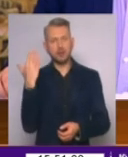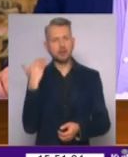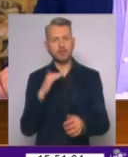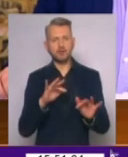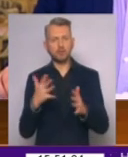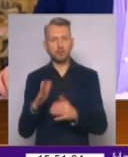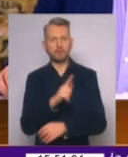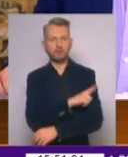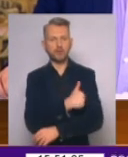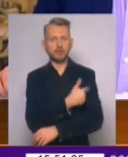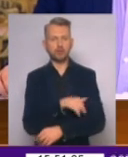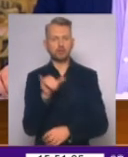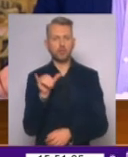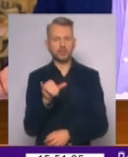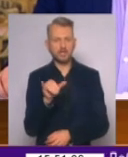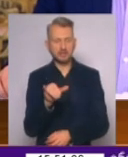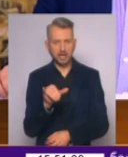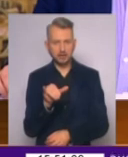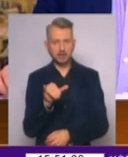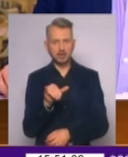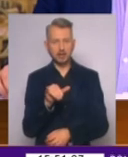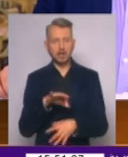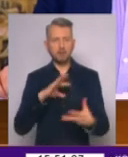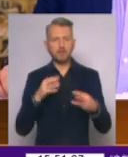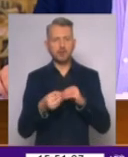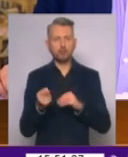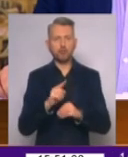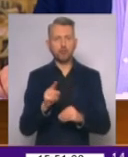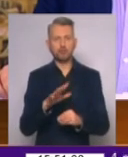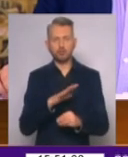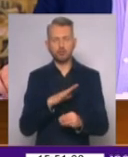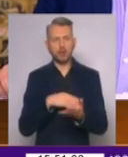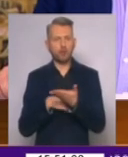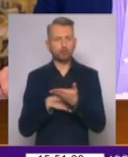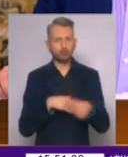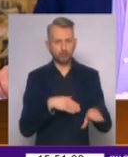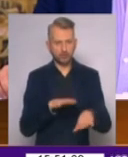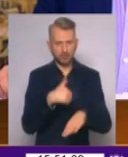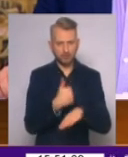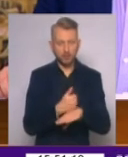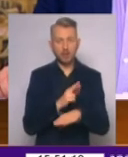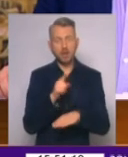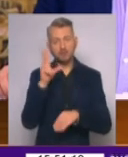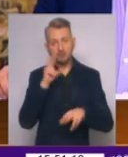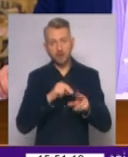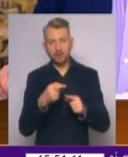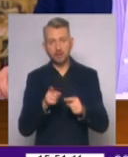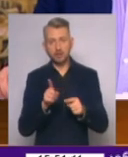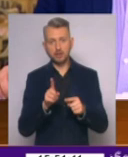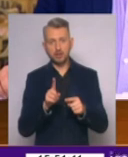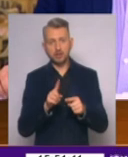в медичному університеті привели до того, що була усунута ректора. Як ви вважаєте, чи корупція, чи це часом не